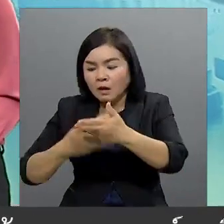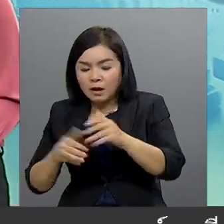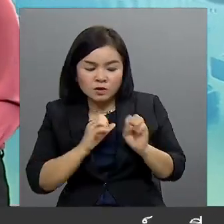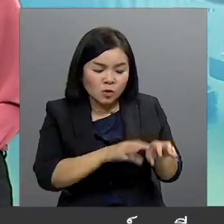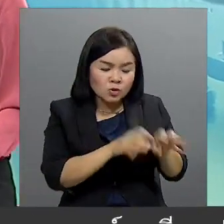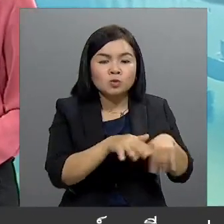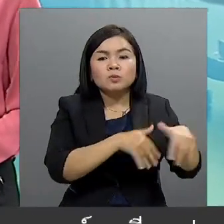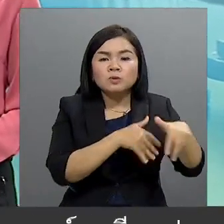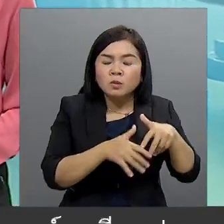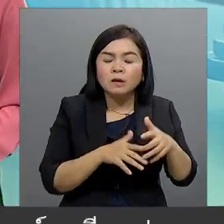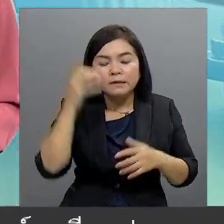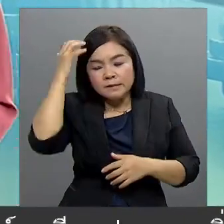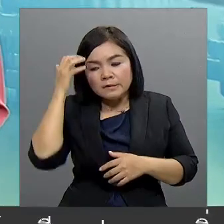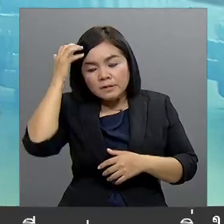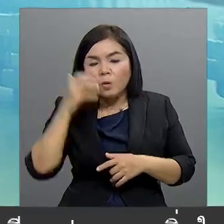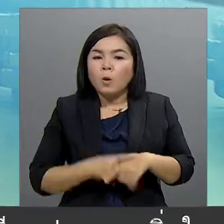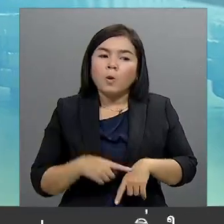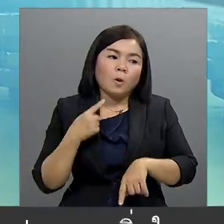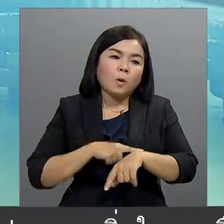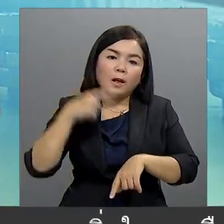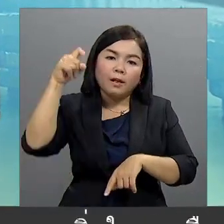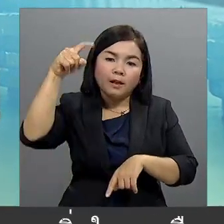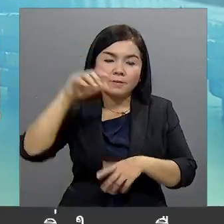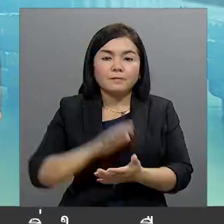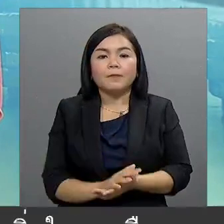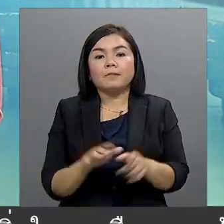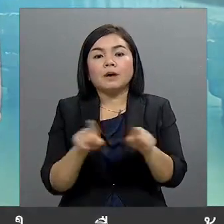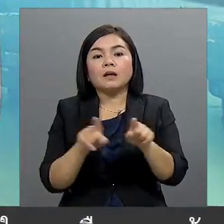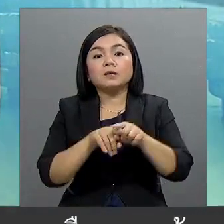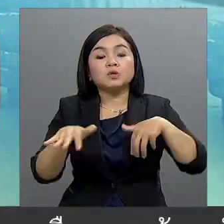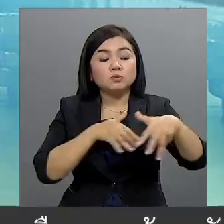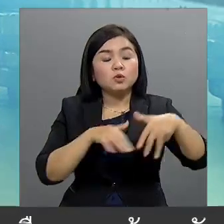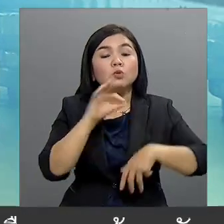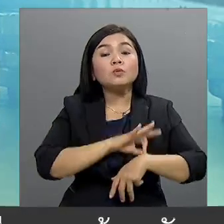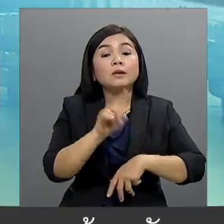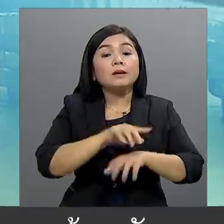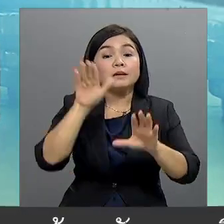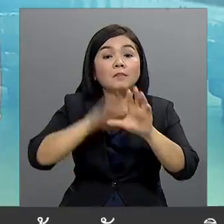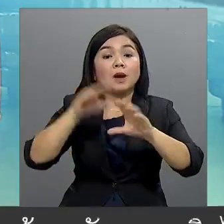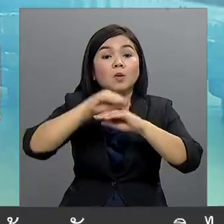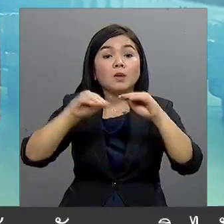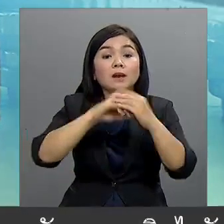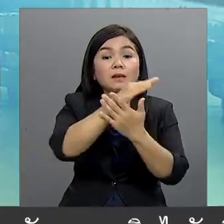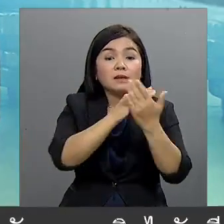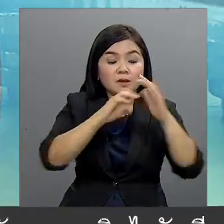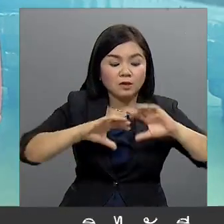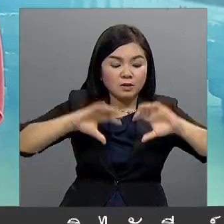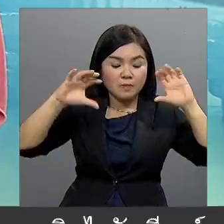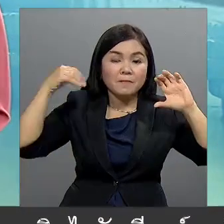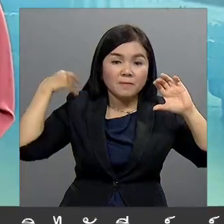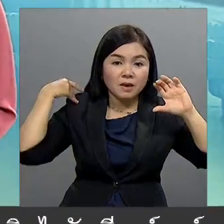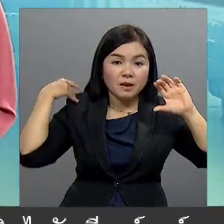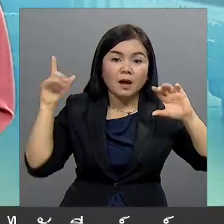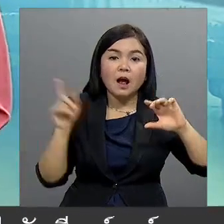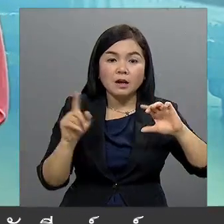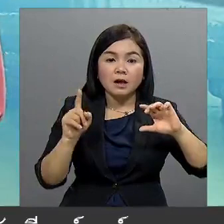ใแ่ของฝั่งลูกค้าที่เข้าโครงการคนละครึ่งมีตั้งแต่เรองของเข้าเปlairต